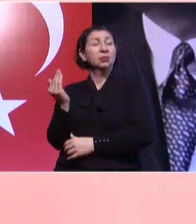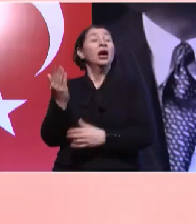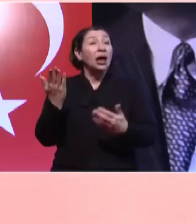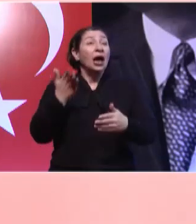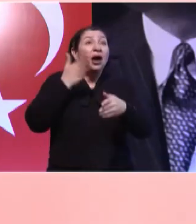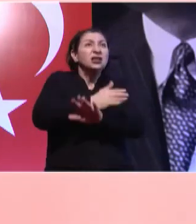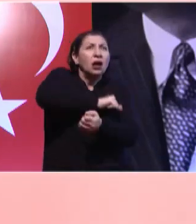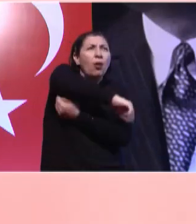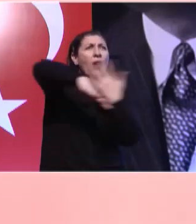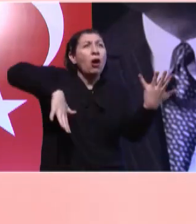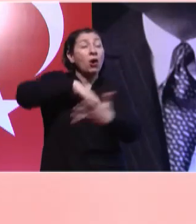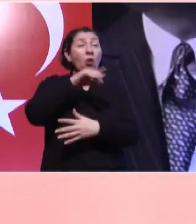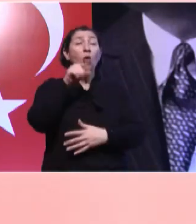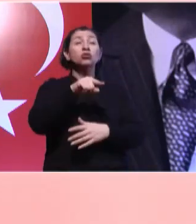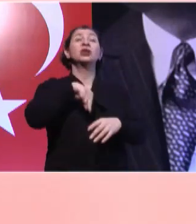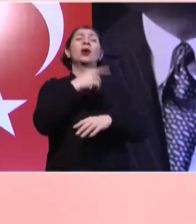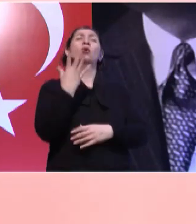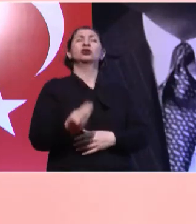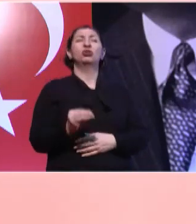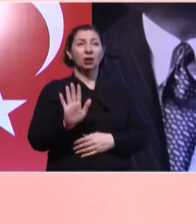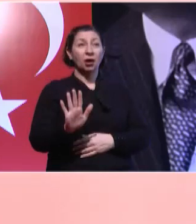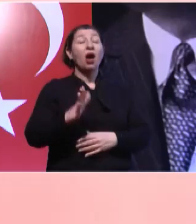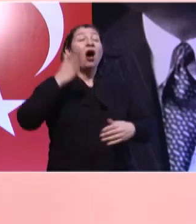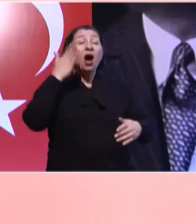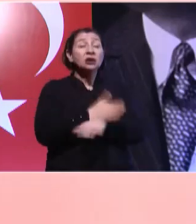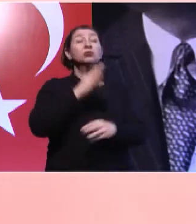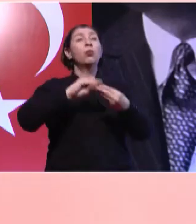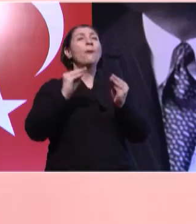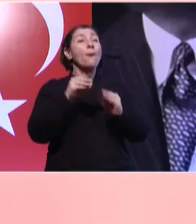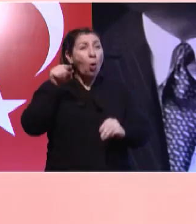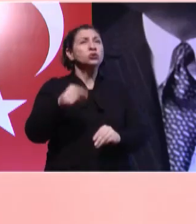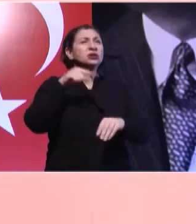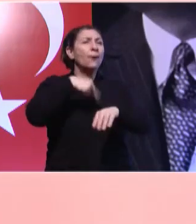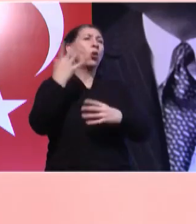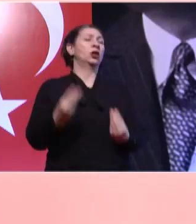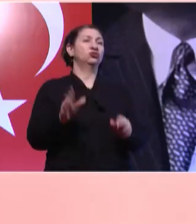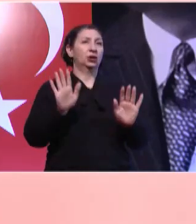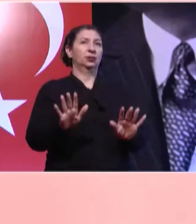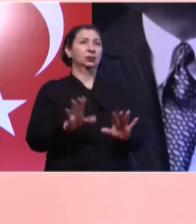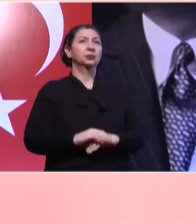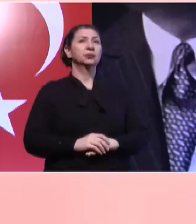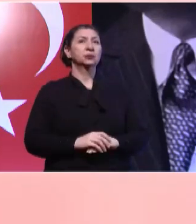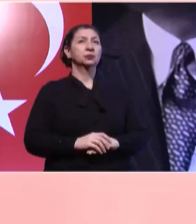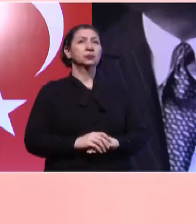Asıl karmaşayı o zaman yaşayacağız. Asıl sorunu o zaman yaşayacağız.